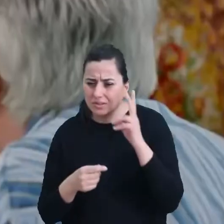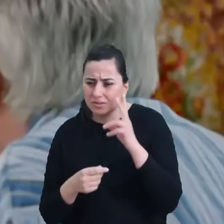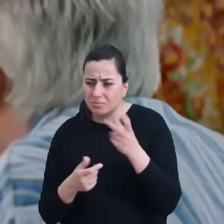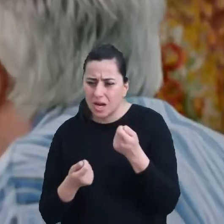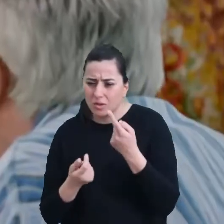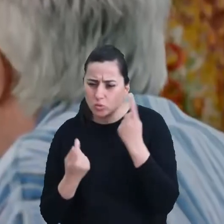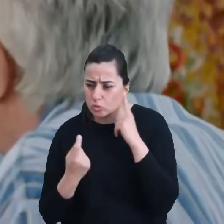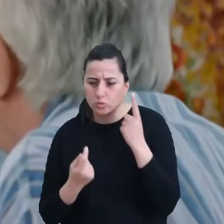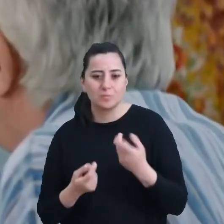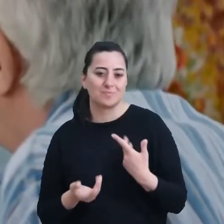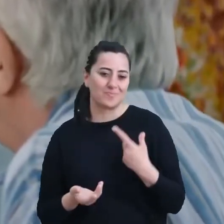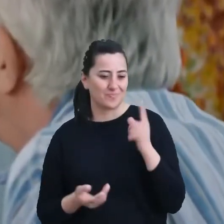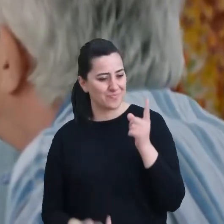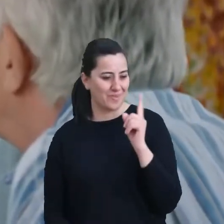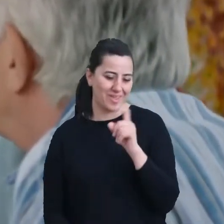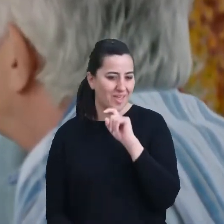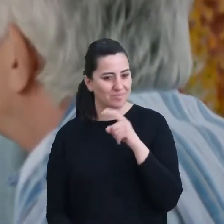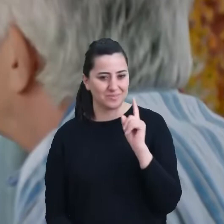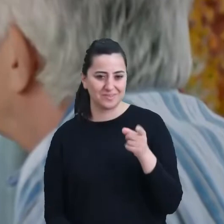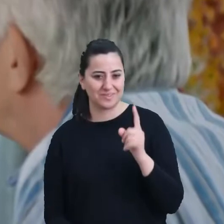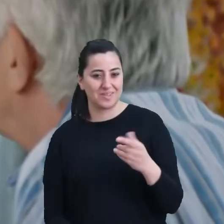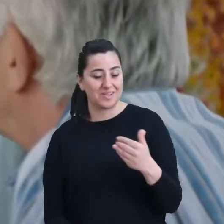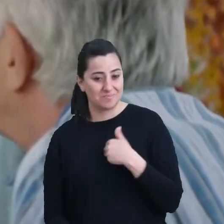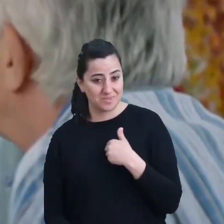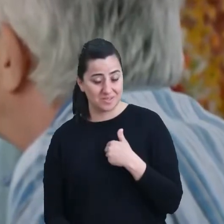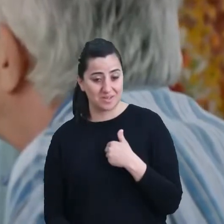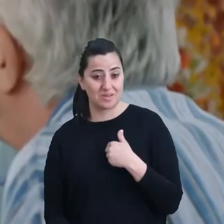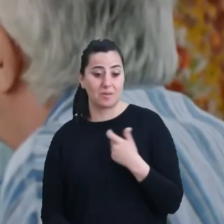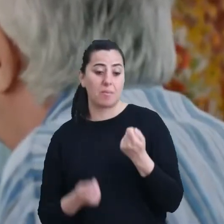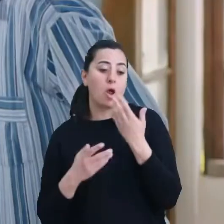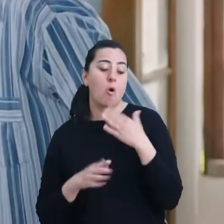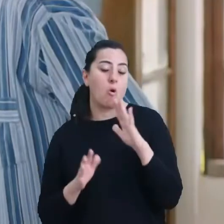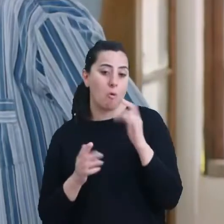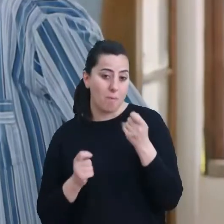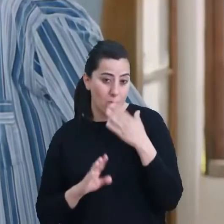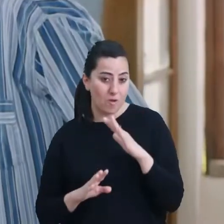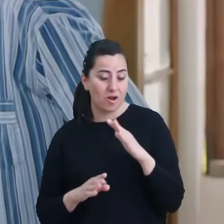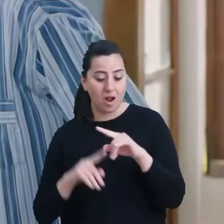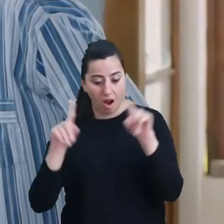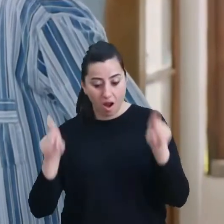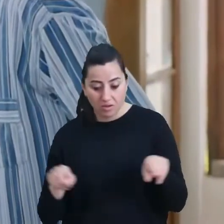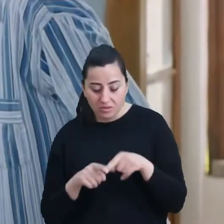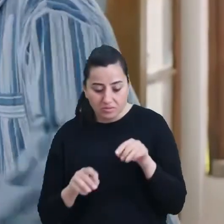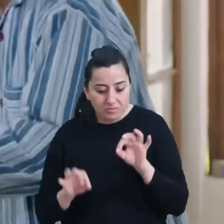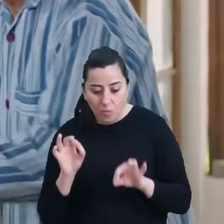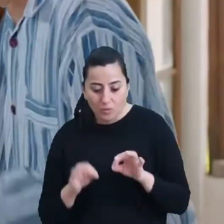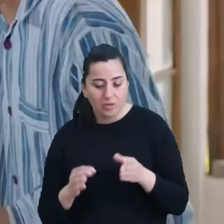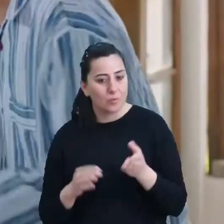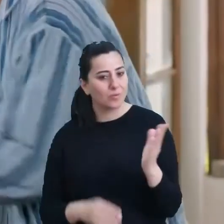bunu? Ölen amca. Bize gelince para yok diyor ama haritaya gelince